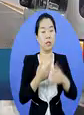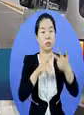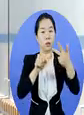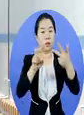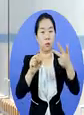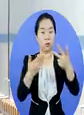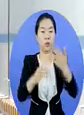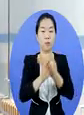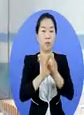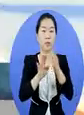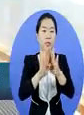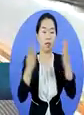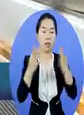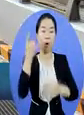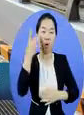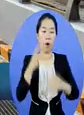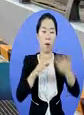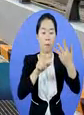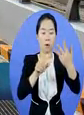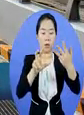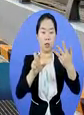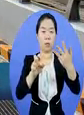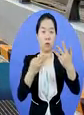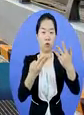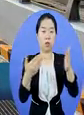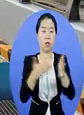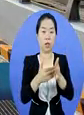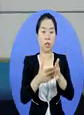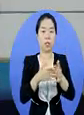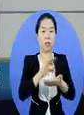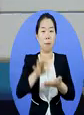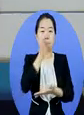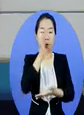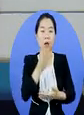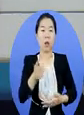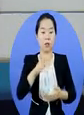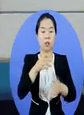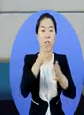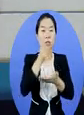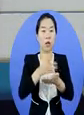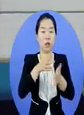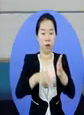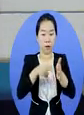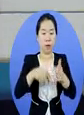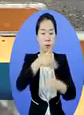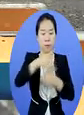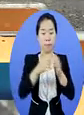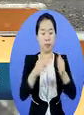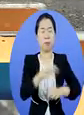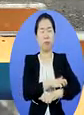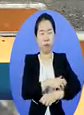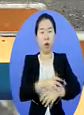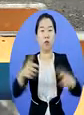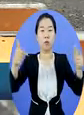개통했습니다. 당초 8월 29일까지 통행을 제한할 예정이었으나 천안역과 복명역 주변 상가와